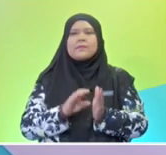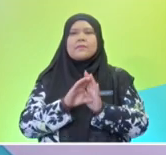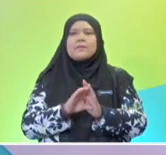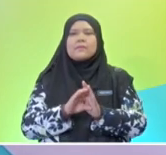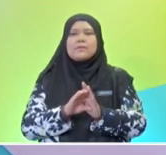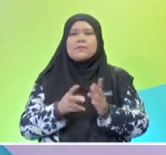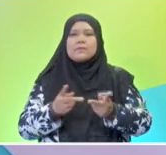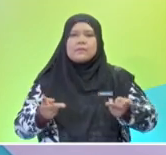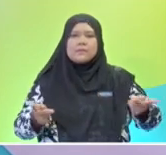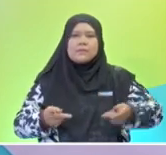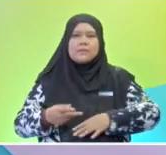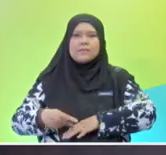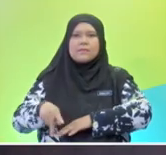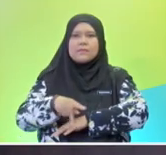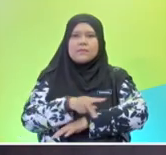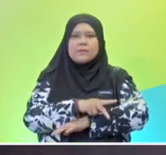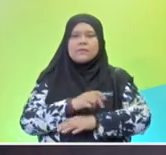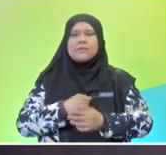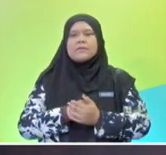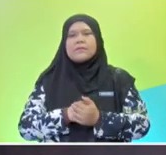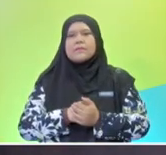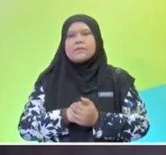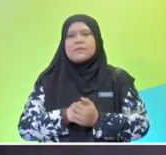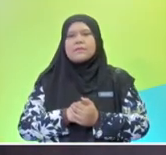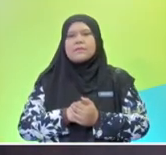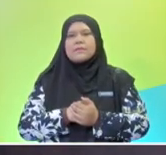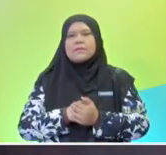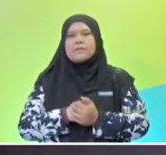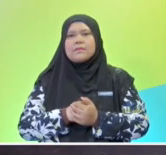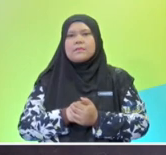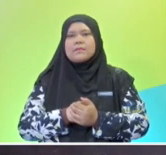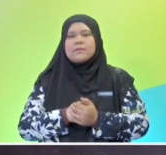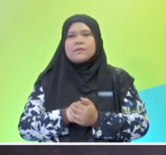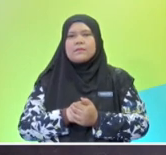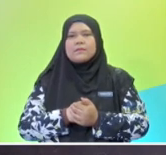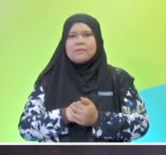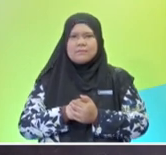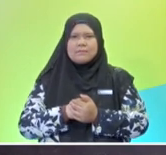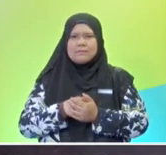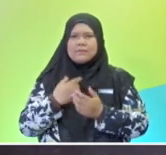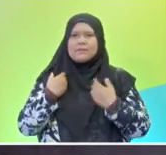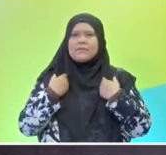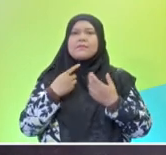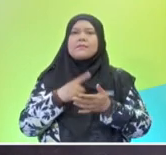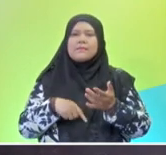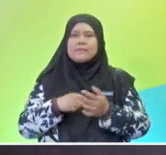ya. Baik. Menarik betul cikgu. Apa yang kita ada cikgu? Saya dah tak sabar-sabar nak main ni.